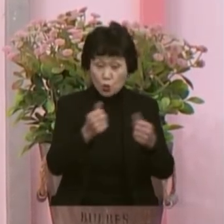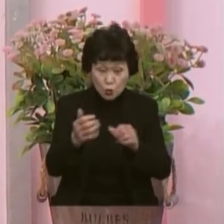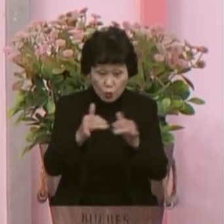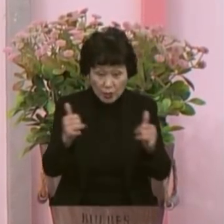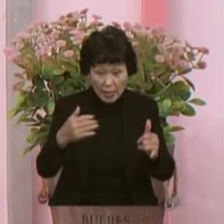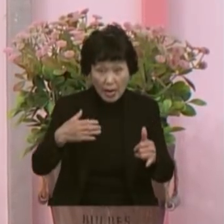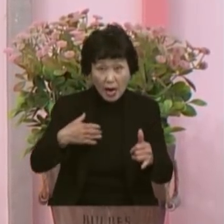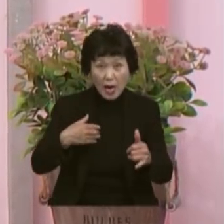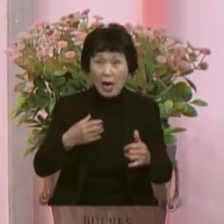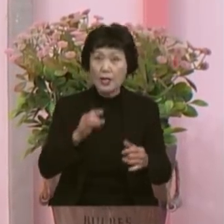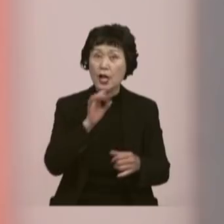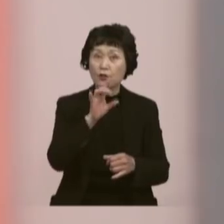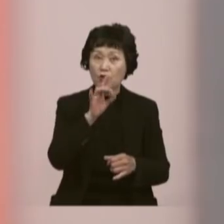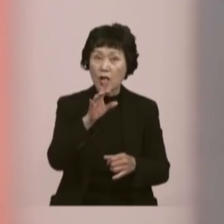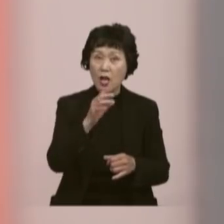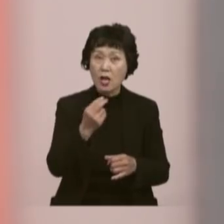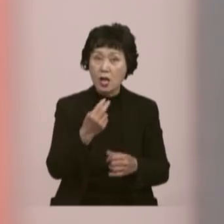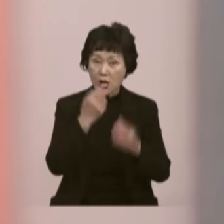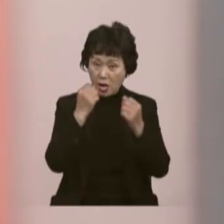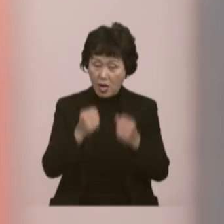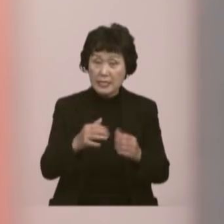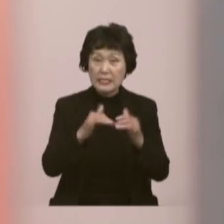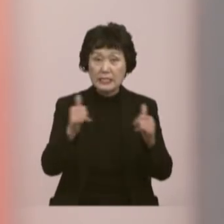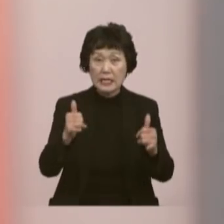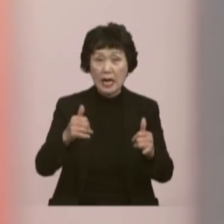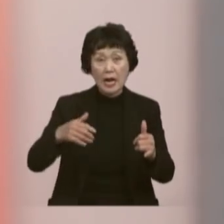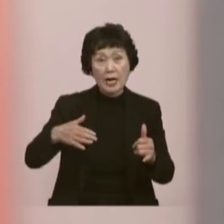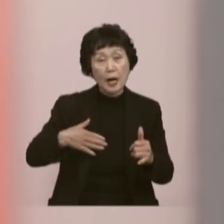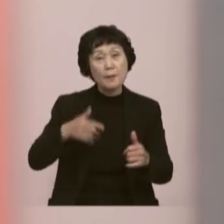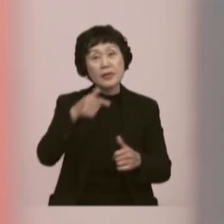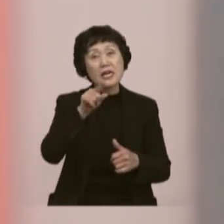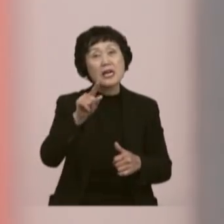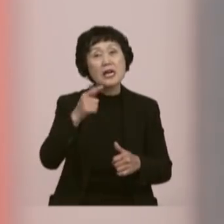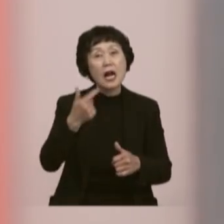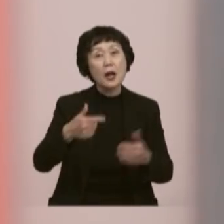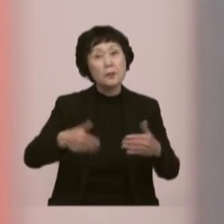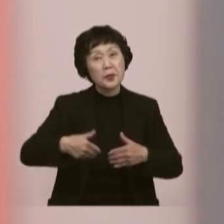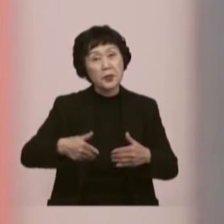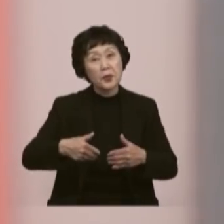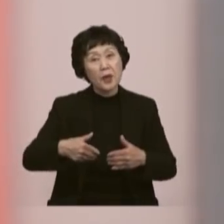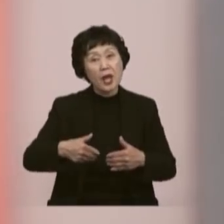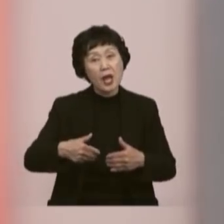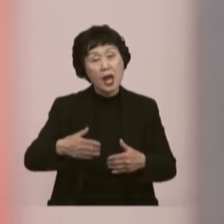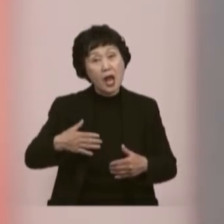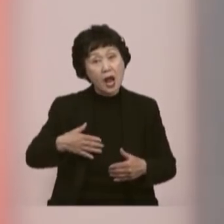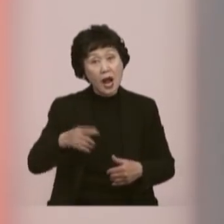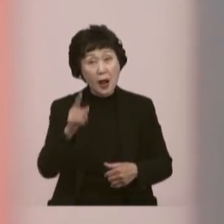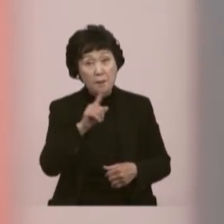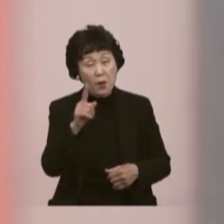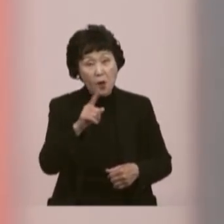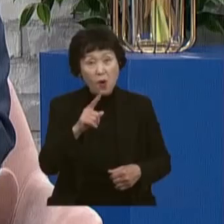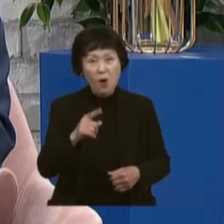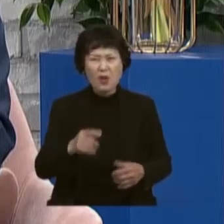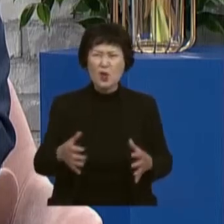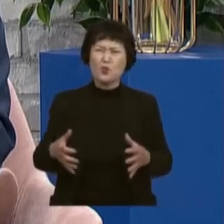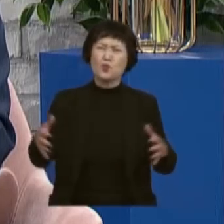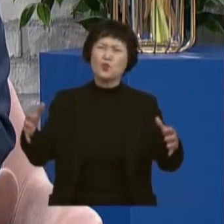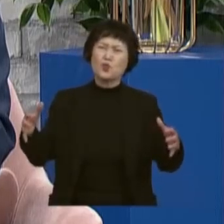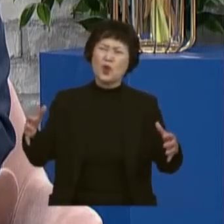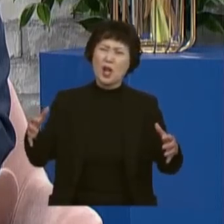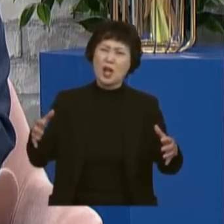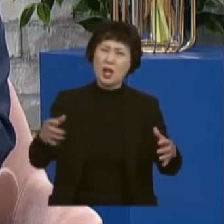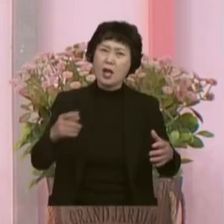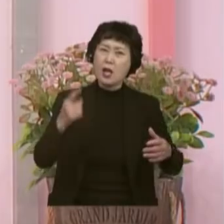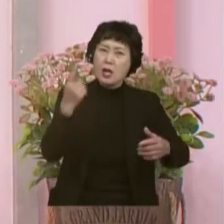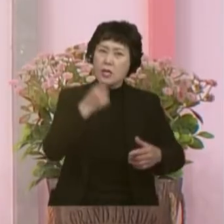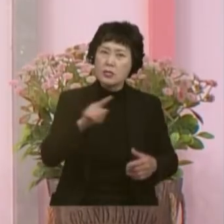근데 또 정말 불행했던 건 제가 이제 100kg가 넘으니까 네. 간이라는 게 저는 이제 인지한 게 한 1200g